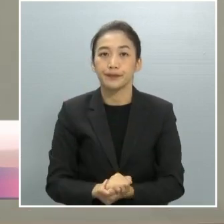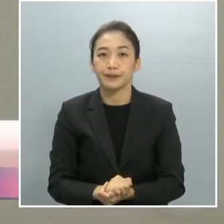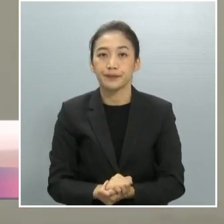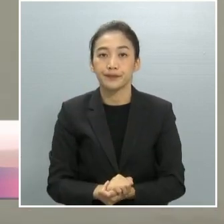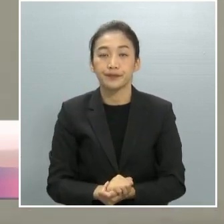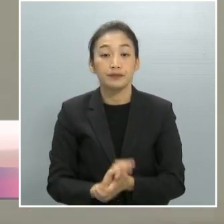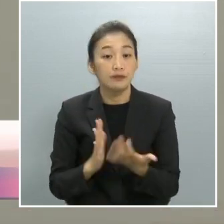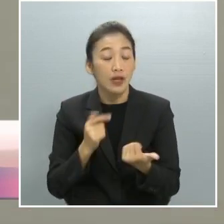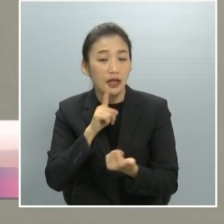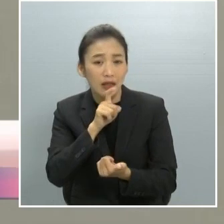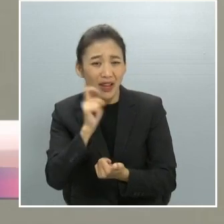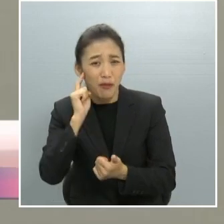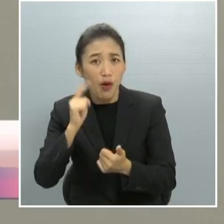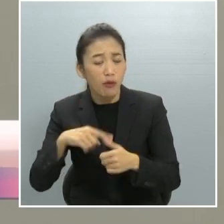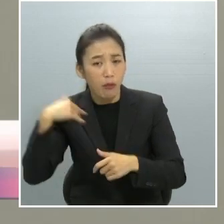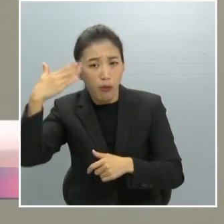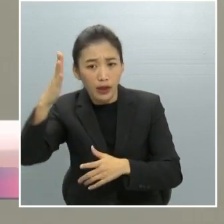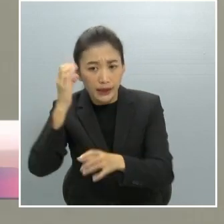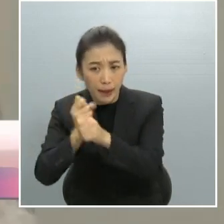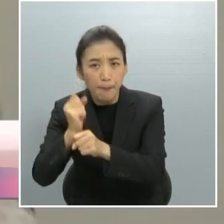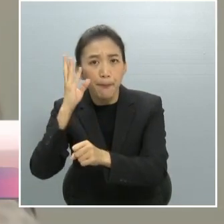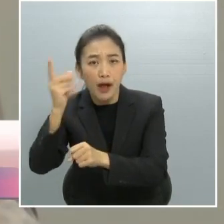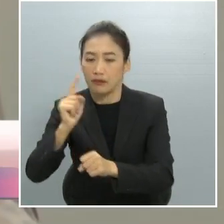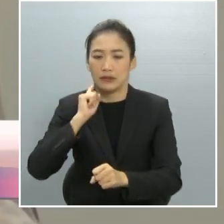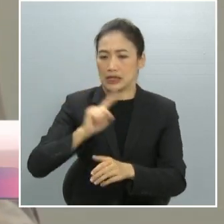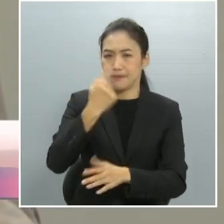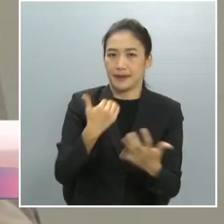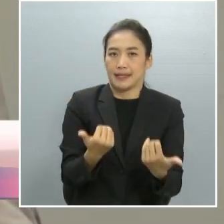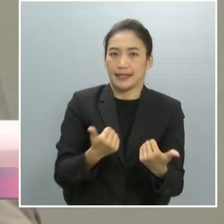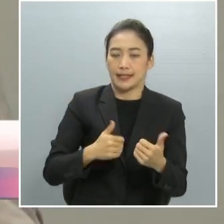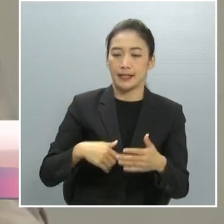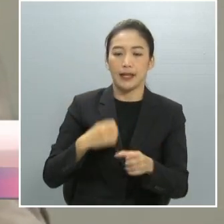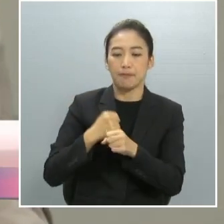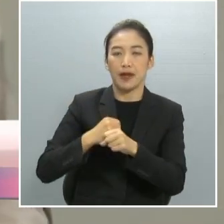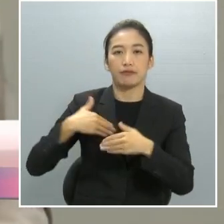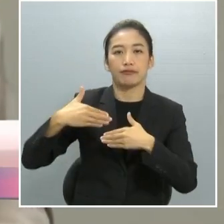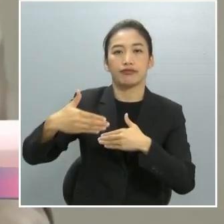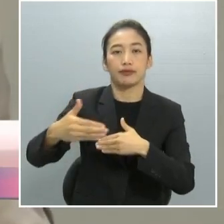มาไม่ครับทำทันทีครับเราก็เริ่มดูแลทันทีครับ คาดว่าจะได้เห็นภายในกี่ปีครับคาดว่าจะ